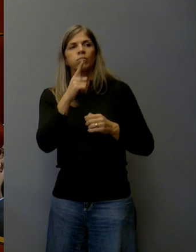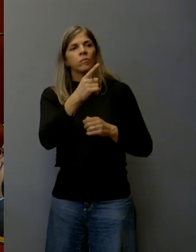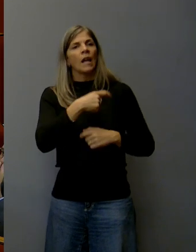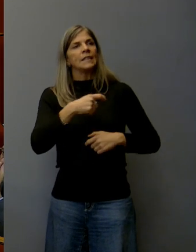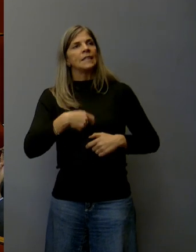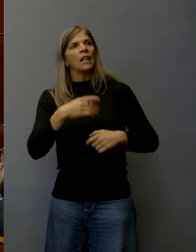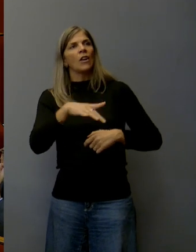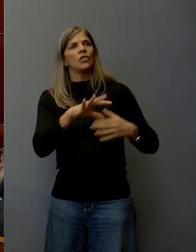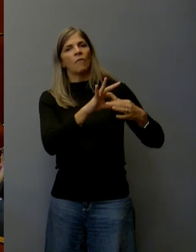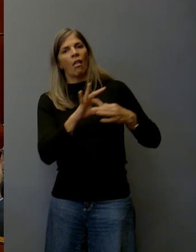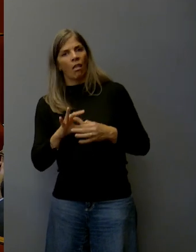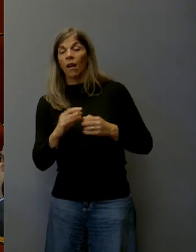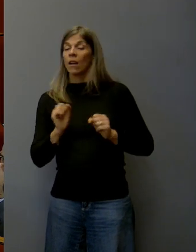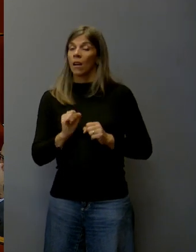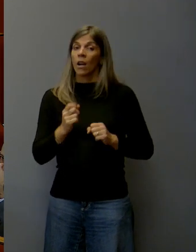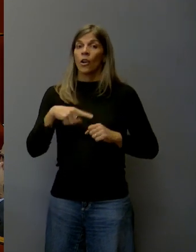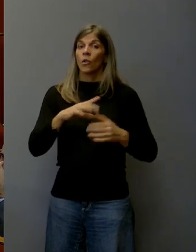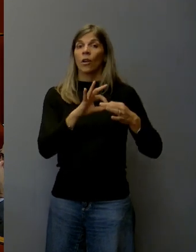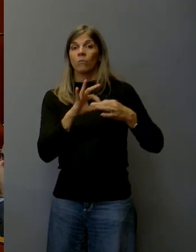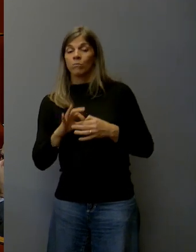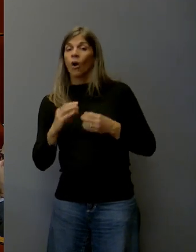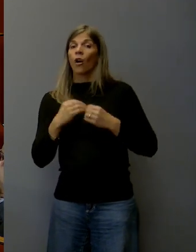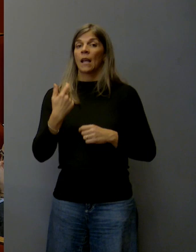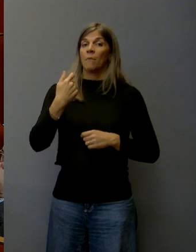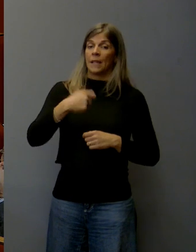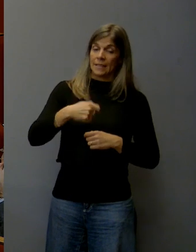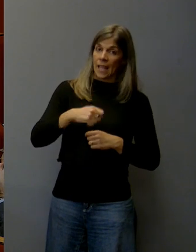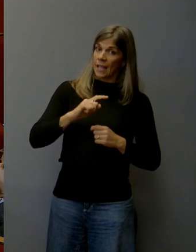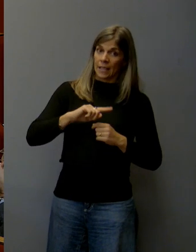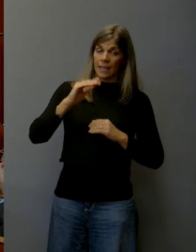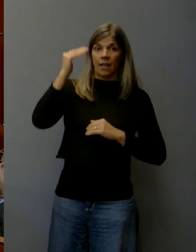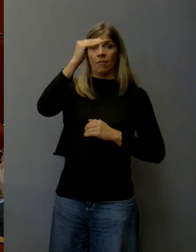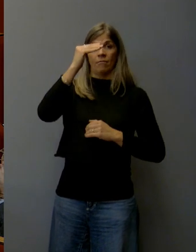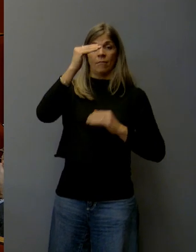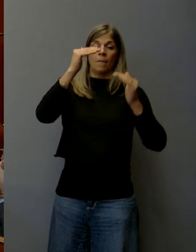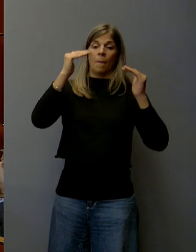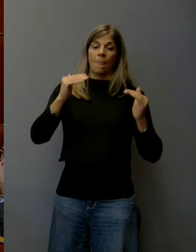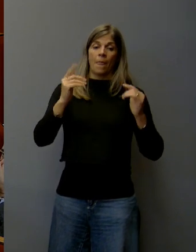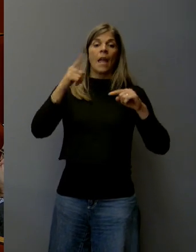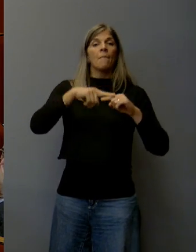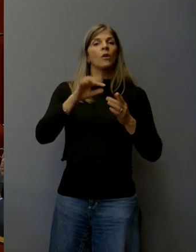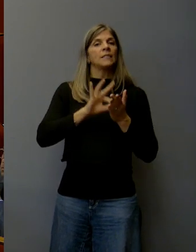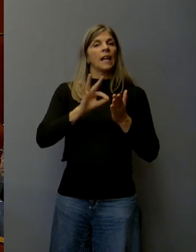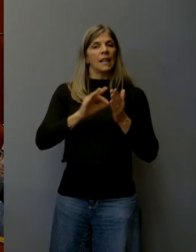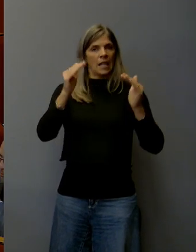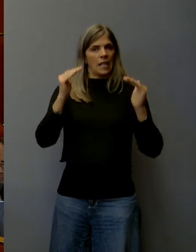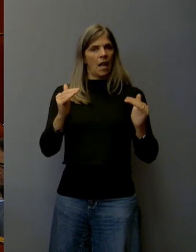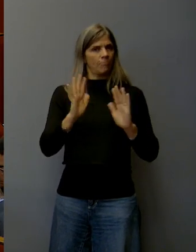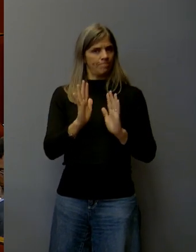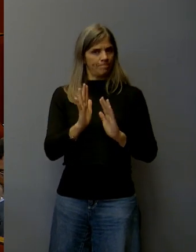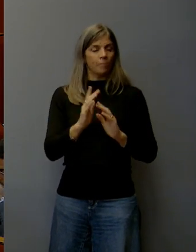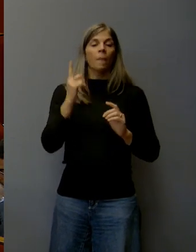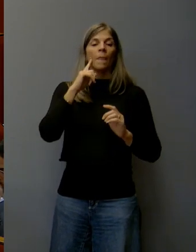di Genova dipendiamo dal presidente e per quanto riguarda i premi tecnici dalla segreteria un parere